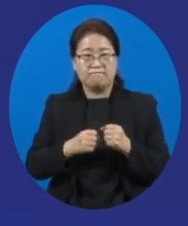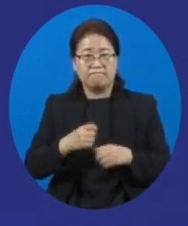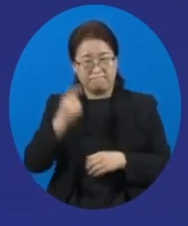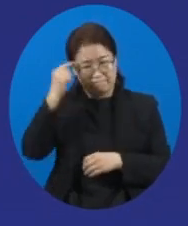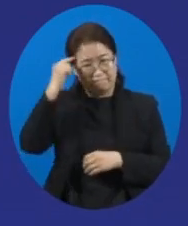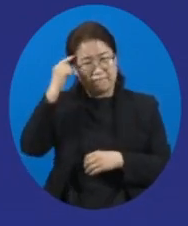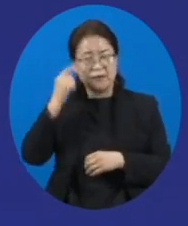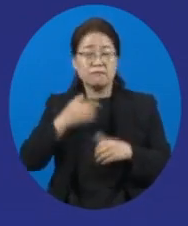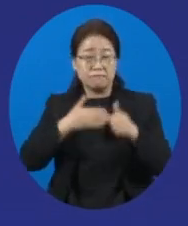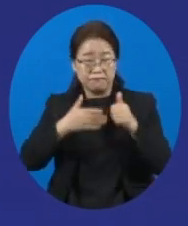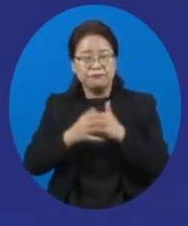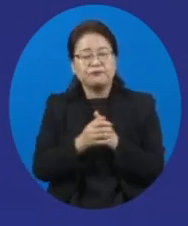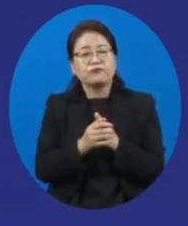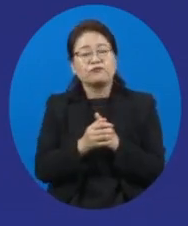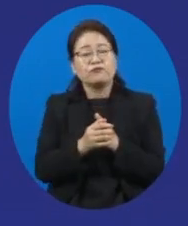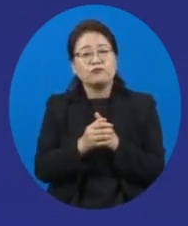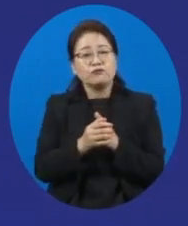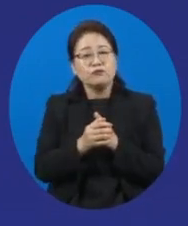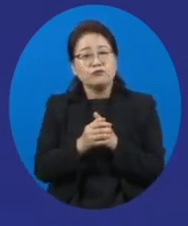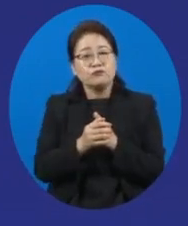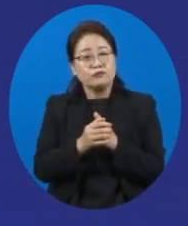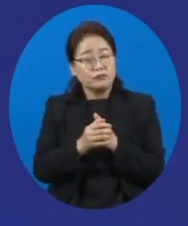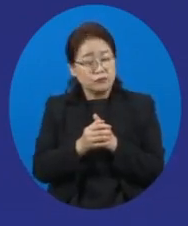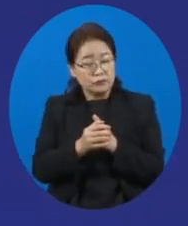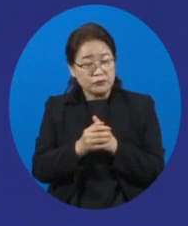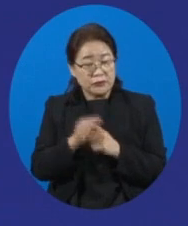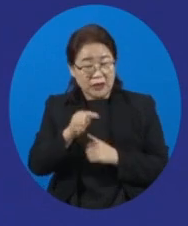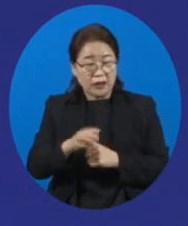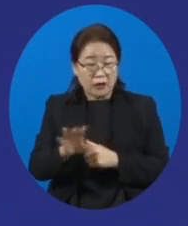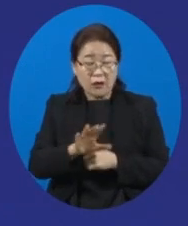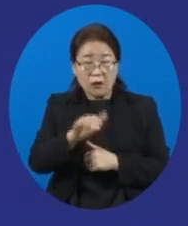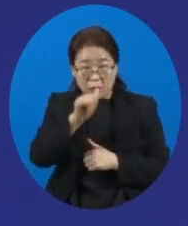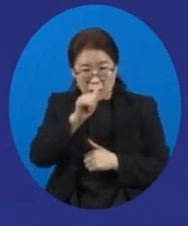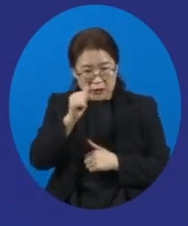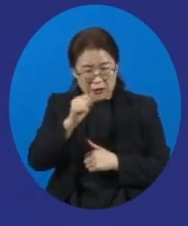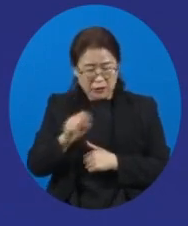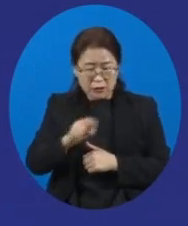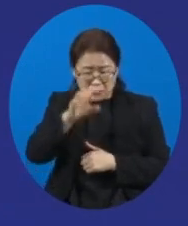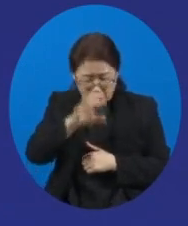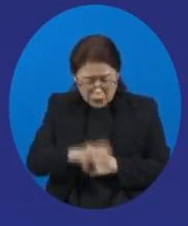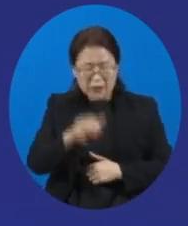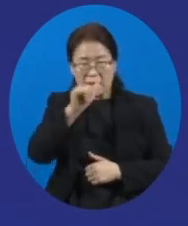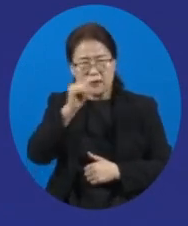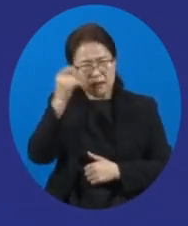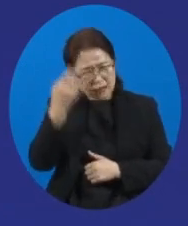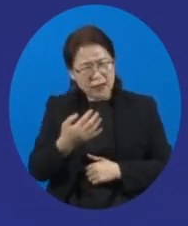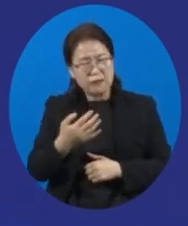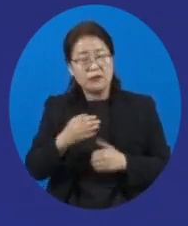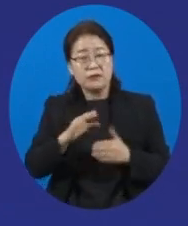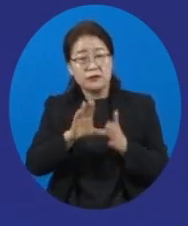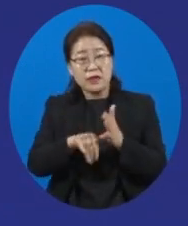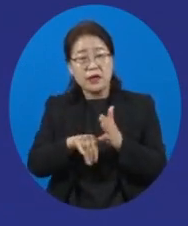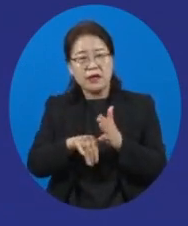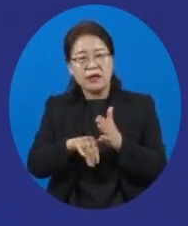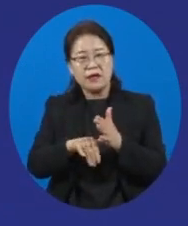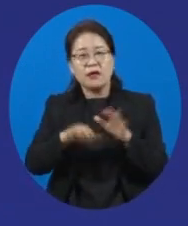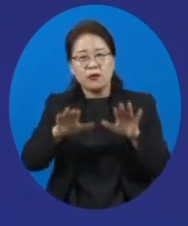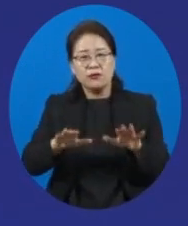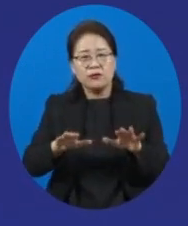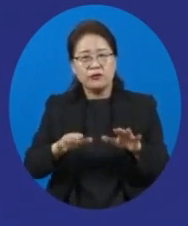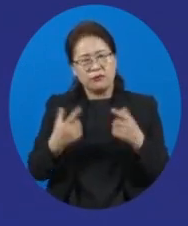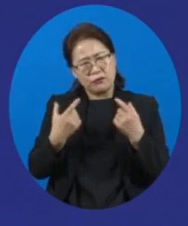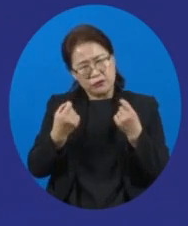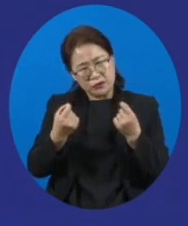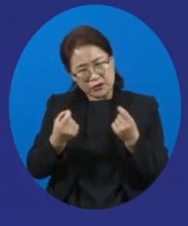아담을 향하여 내가 어디 있느냐라고 물으셨던 하나님은 오늘도 변함없이